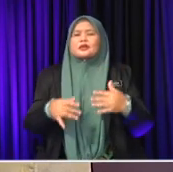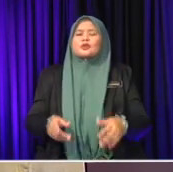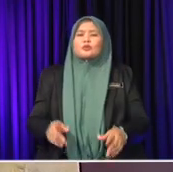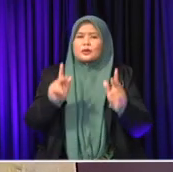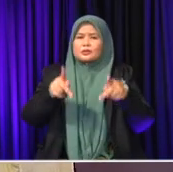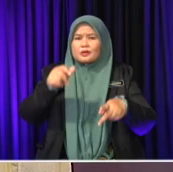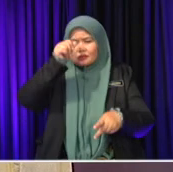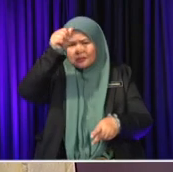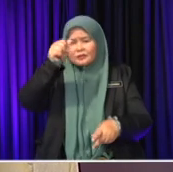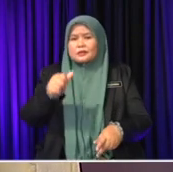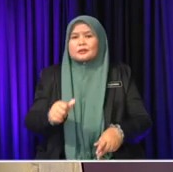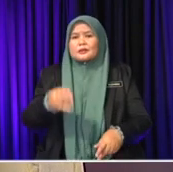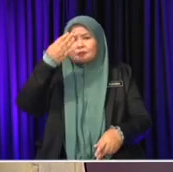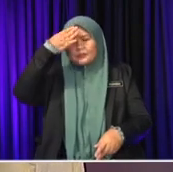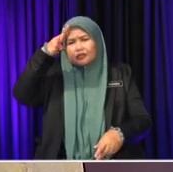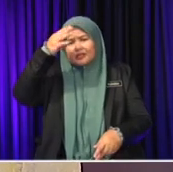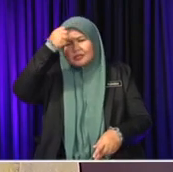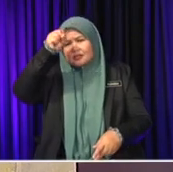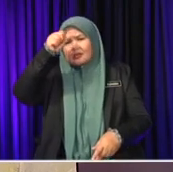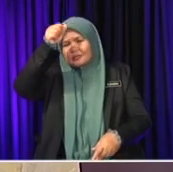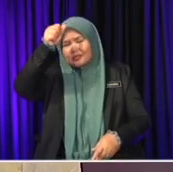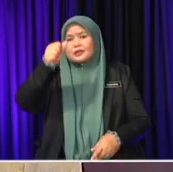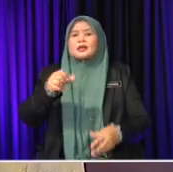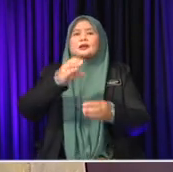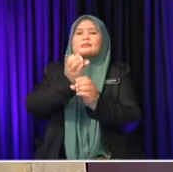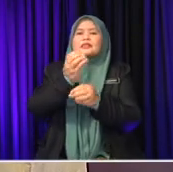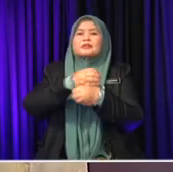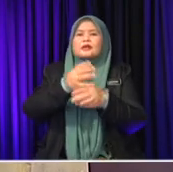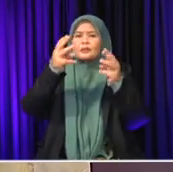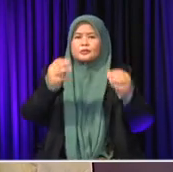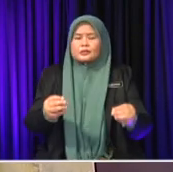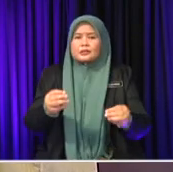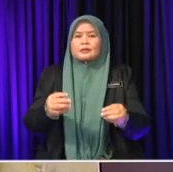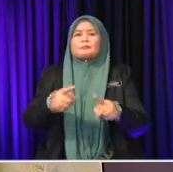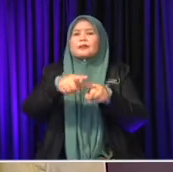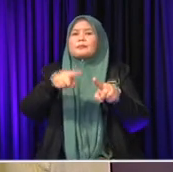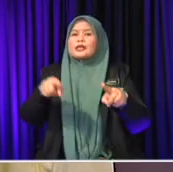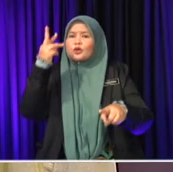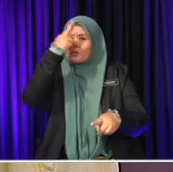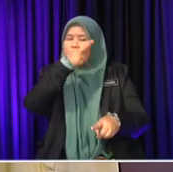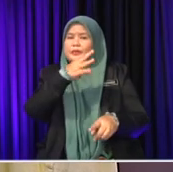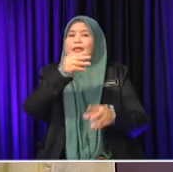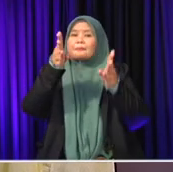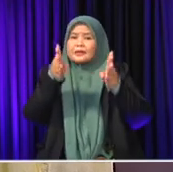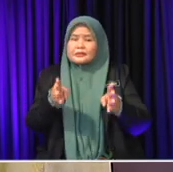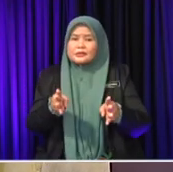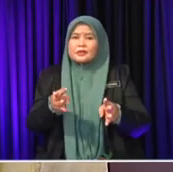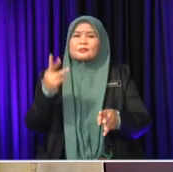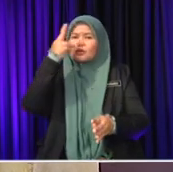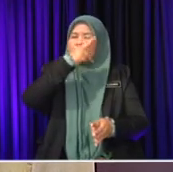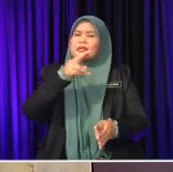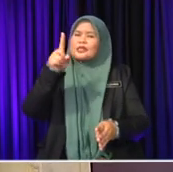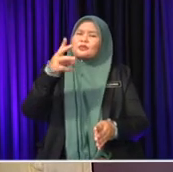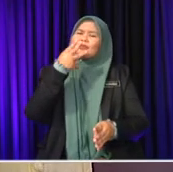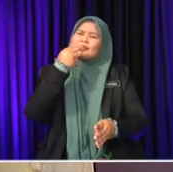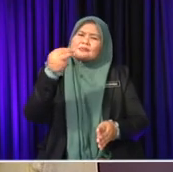Allah kebijaksanaan Allah menciptakan manusia berbagai rupa dan bangsa merupakan satu